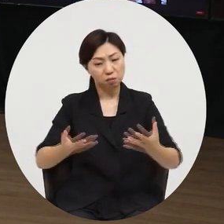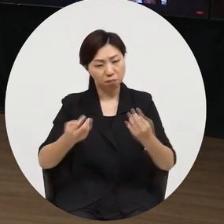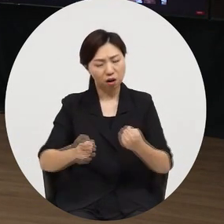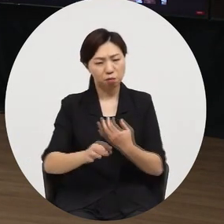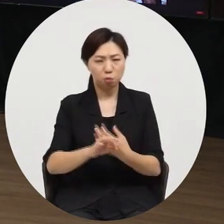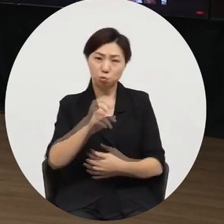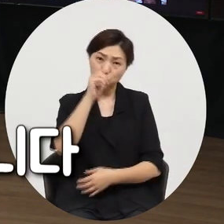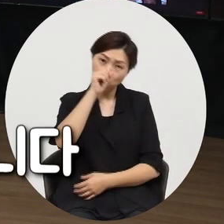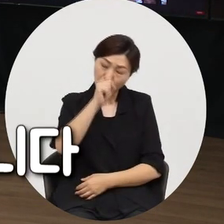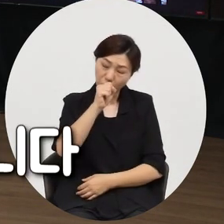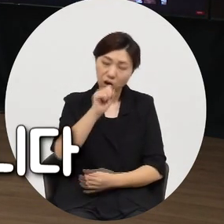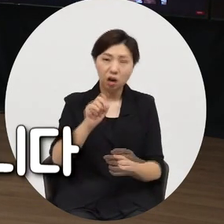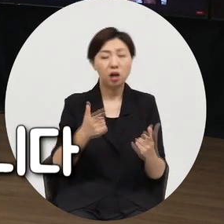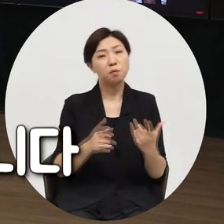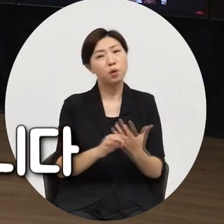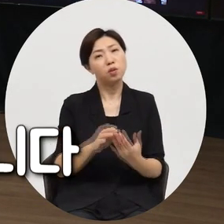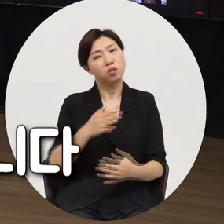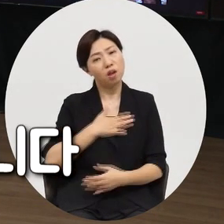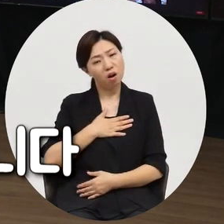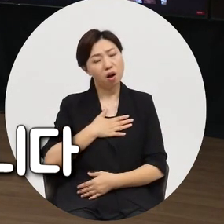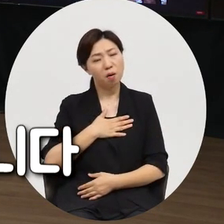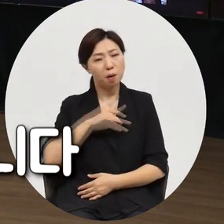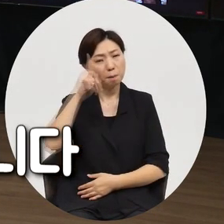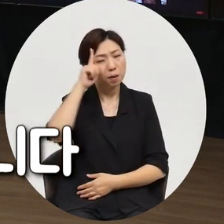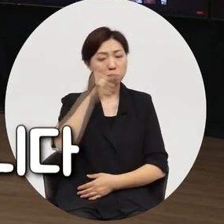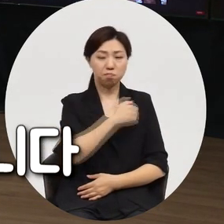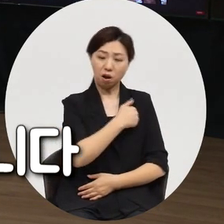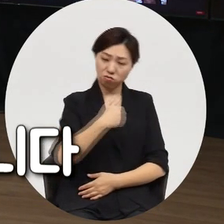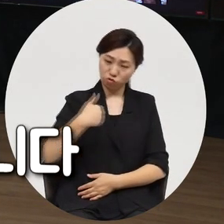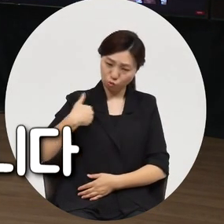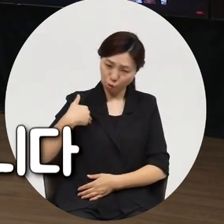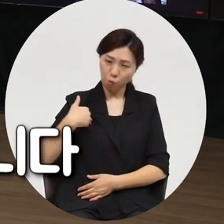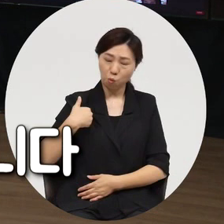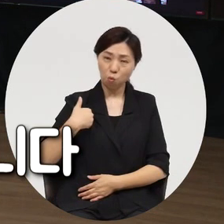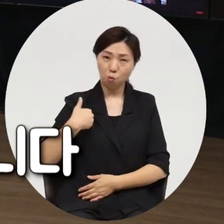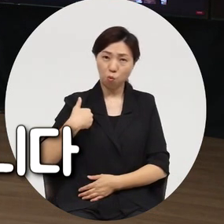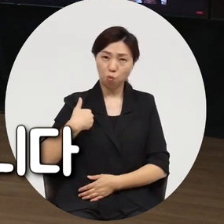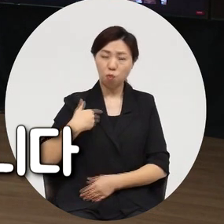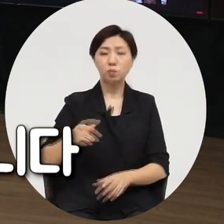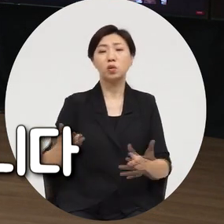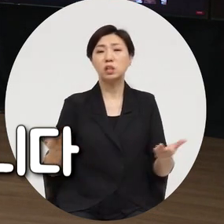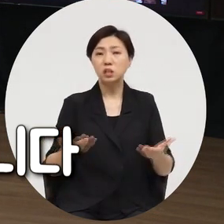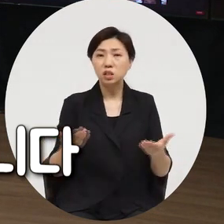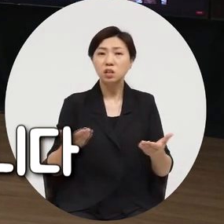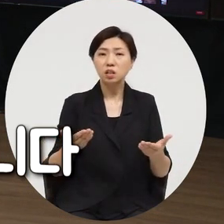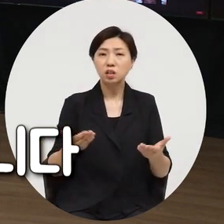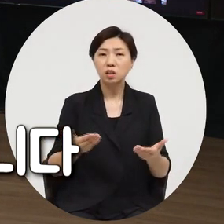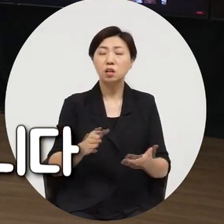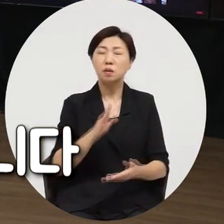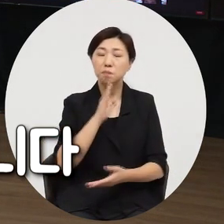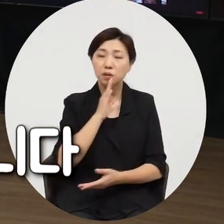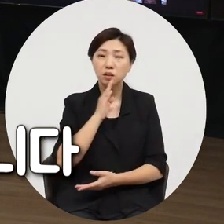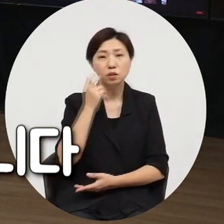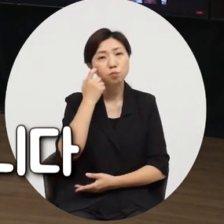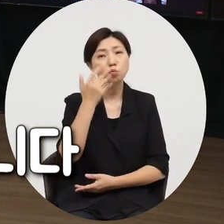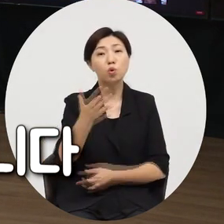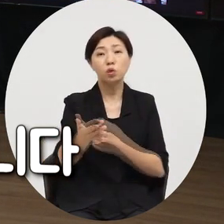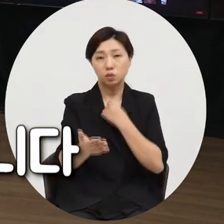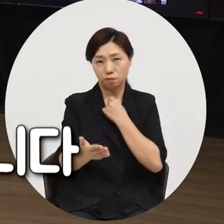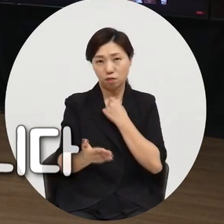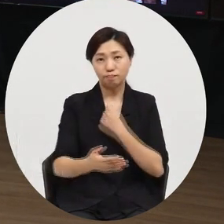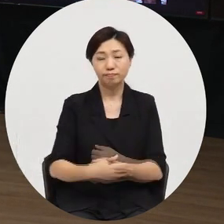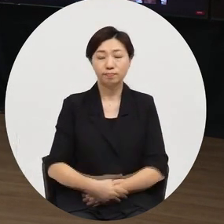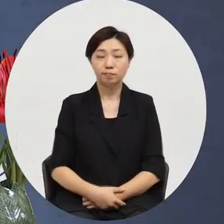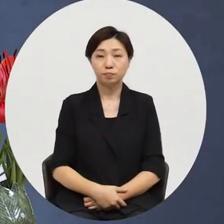족한 건지, 아니면 내가 만족을 하면서 잘 써야 되는 건지 알고 싶습니다.